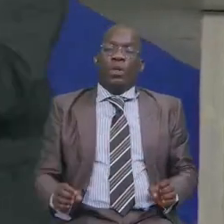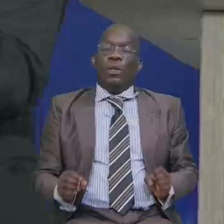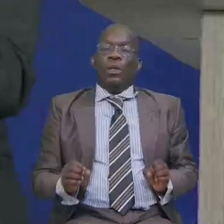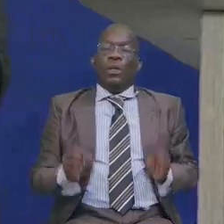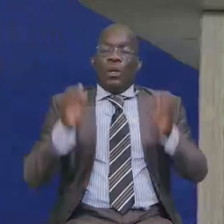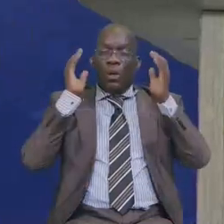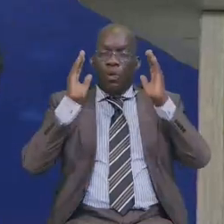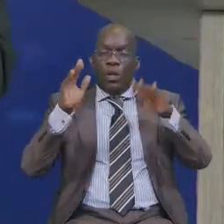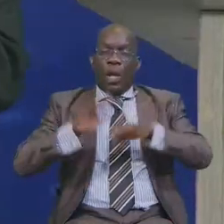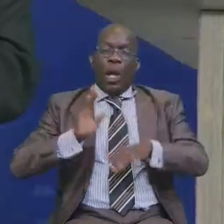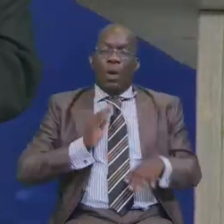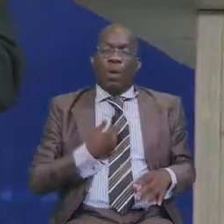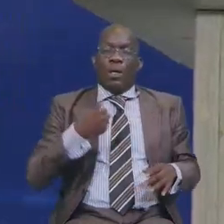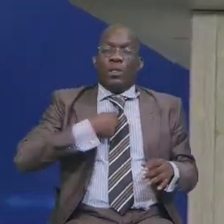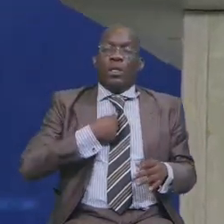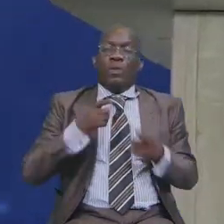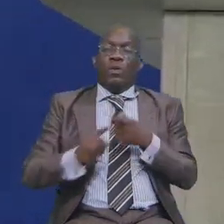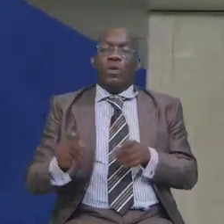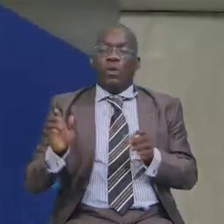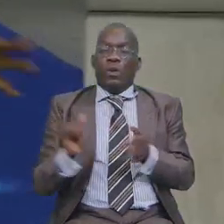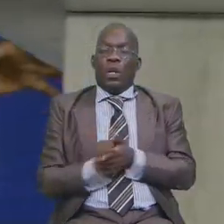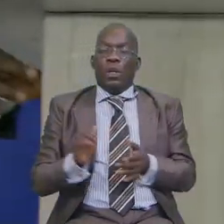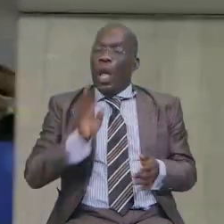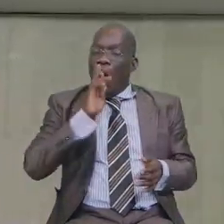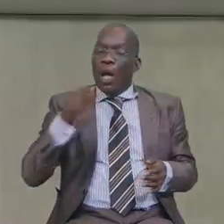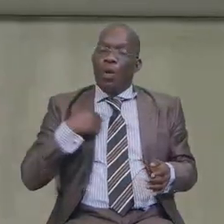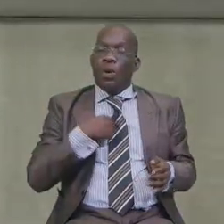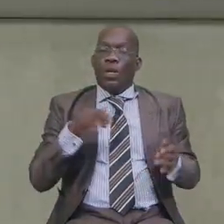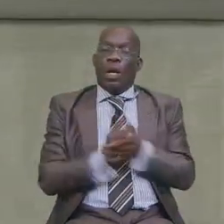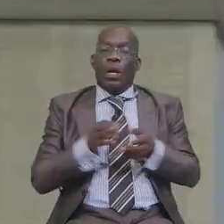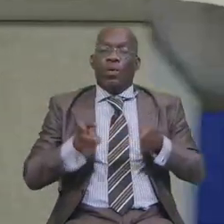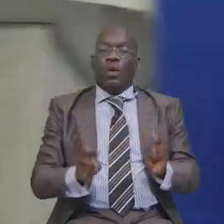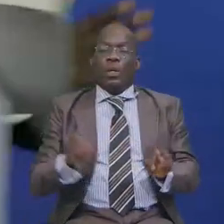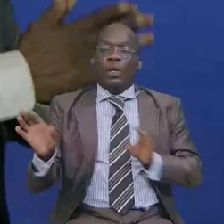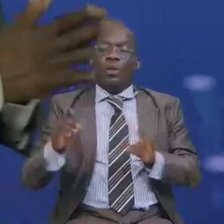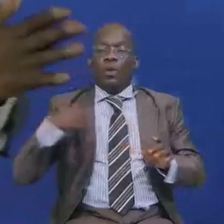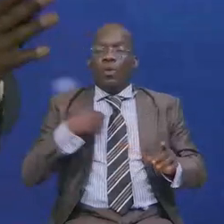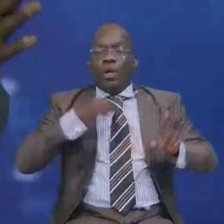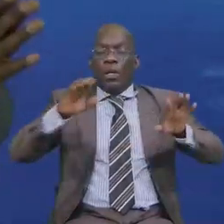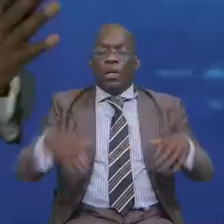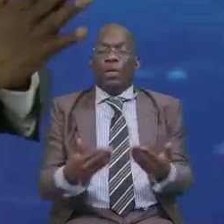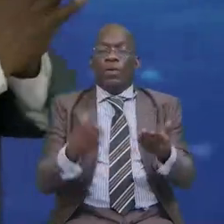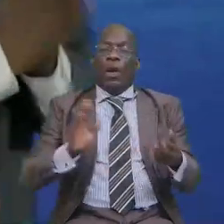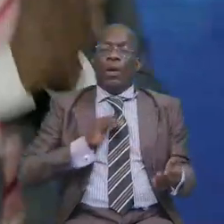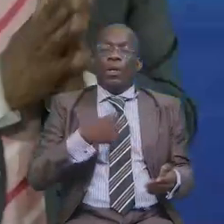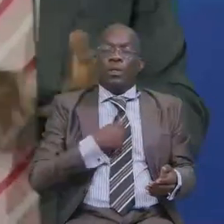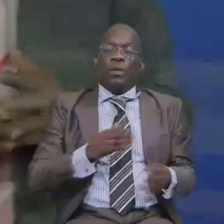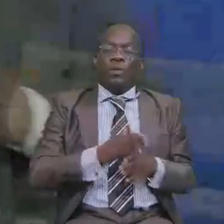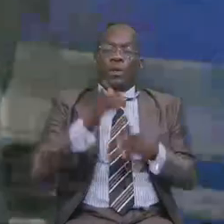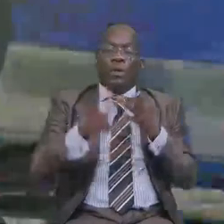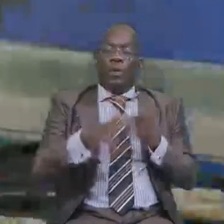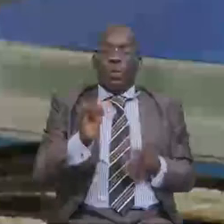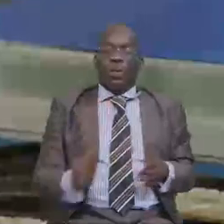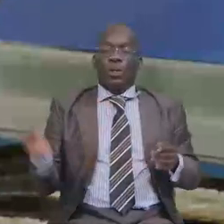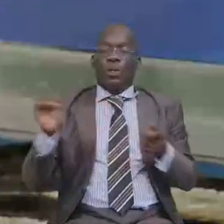à cela. Est-ce que nous sommes comme ça aujourd'hui? Est-ce que nous nous adonnons complètement, complètement à cette